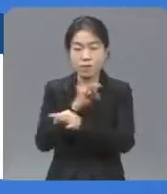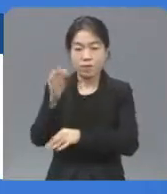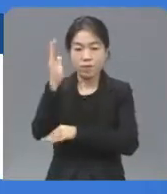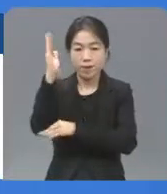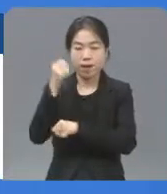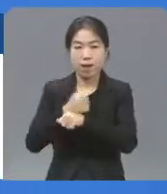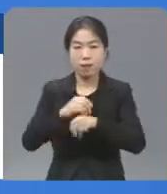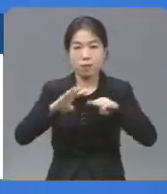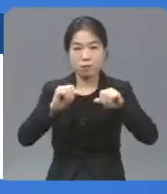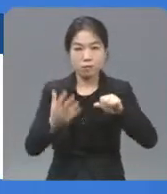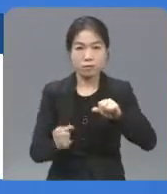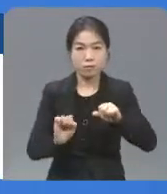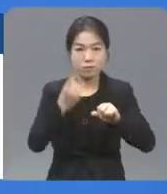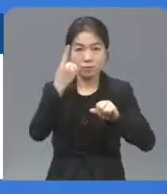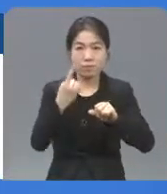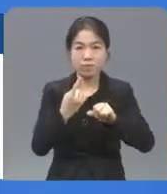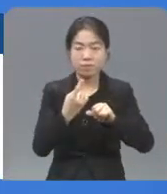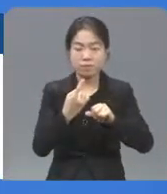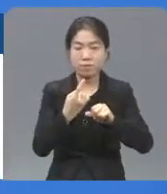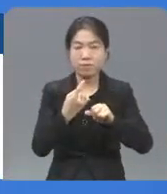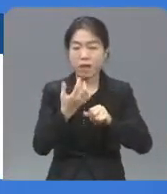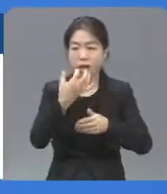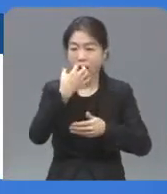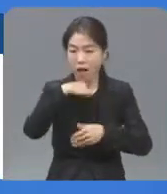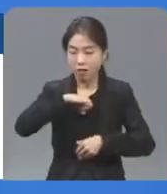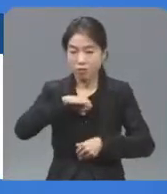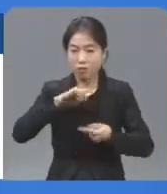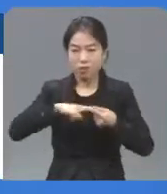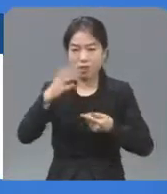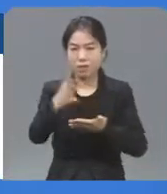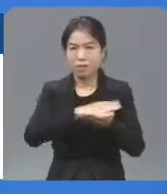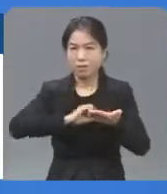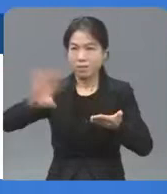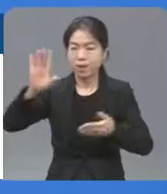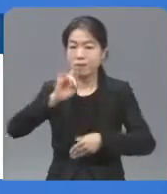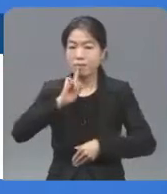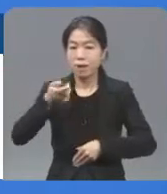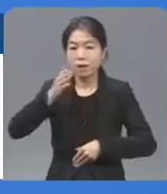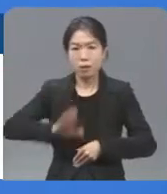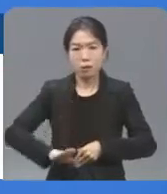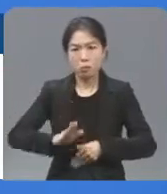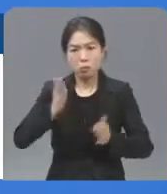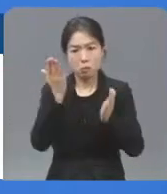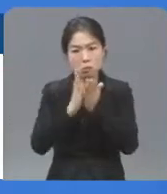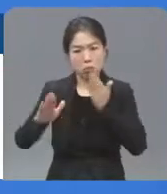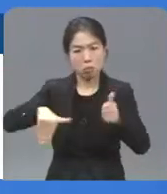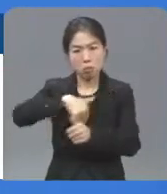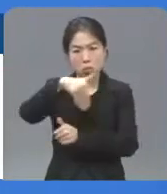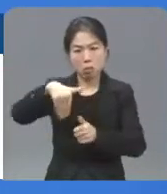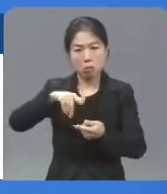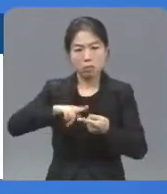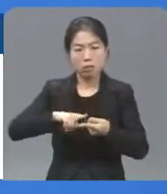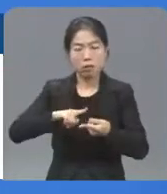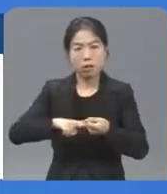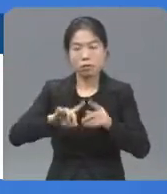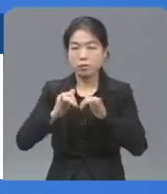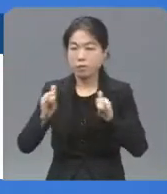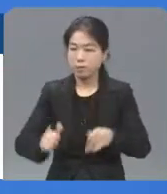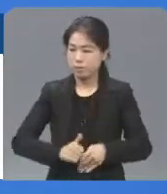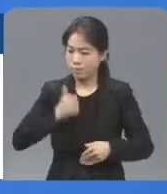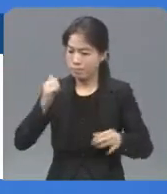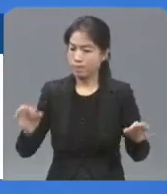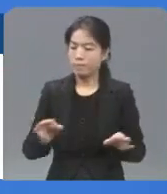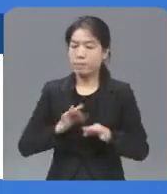부동산으로 인한 플로 소득을 뿌리 뽑겠다 했는데 그 효과는 토 파도 배치되는 결과가 나타나고 있는데 대해서 국민들이 많이